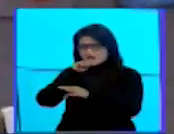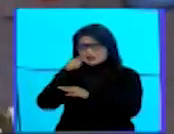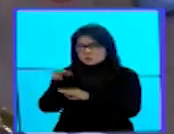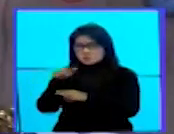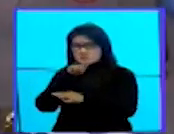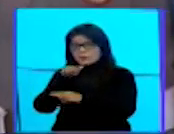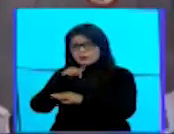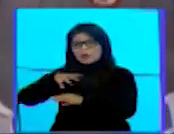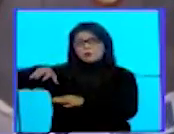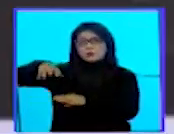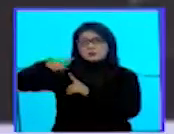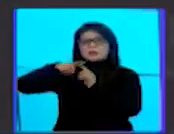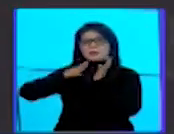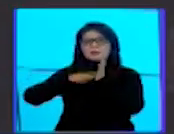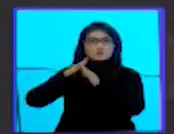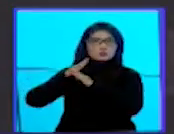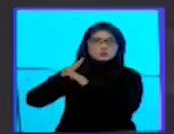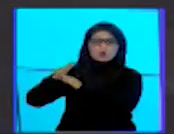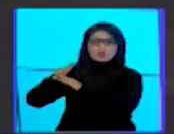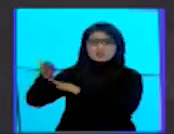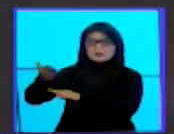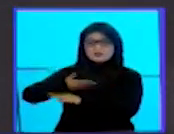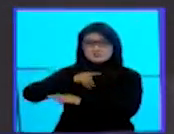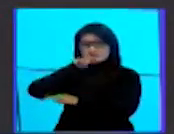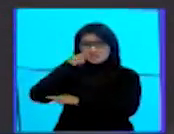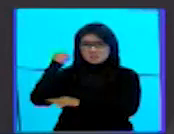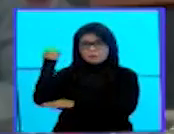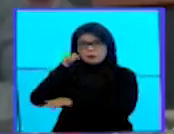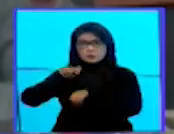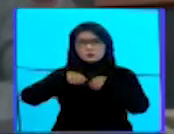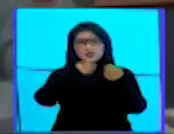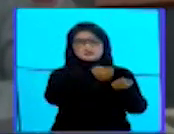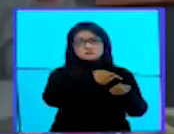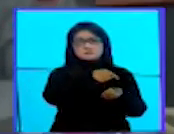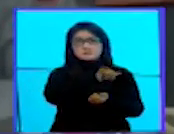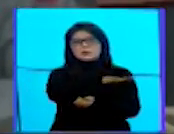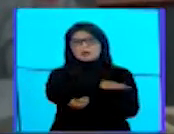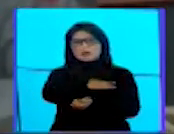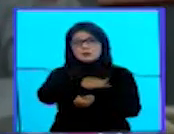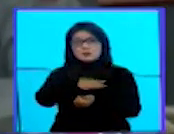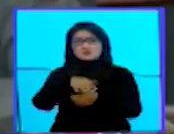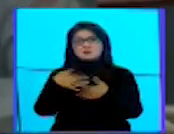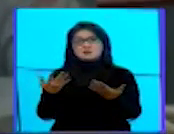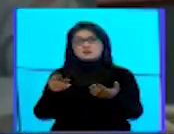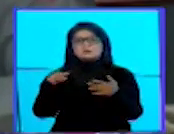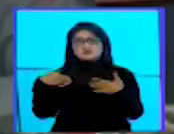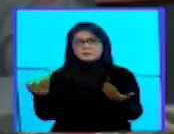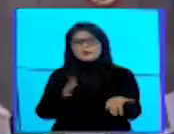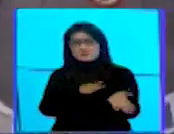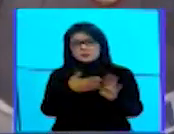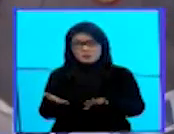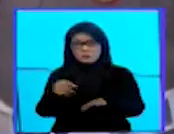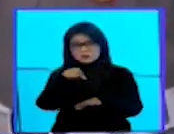yang dikirim oleh pelaku dan memberikan kiriman sate kepada fandiman naas sesampainya di rumah anak bandingan yang berusia 10 tahun